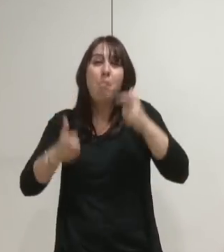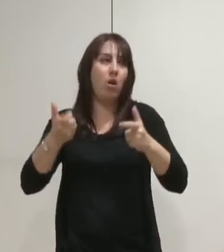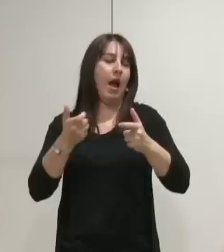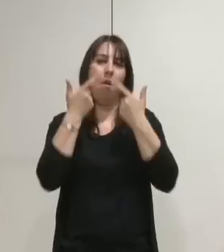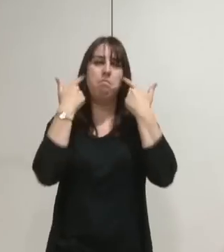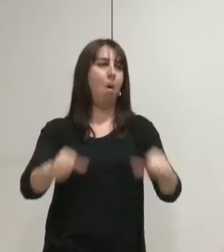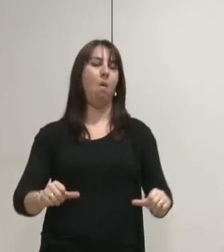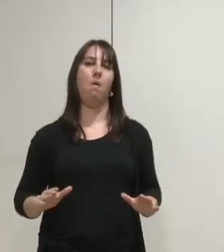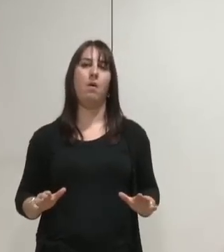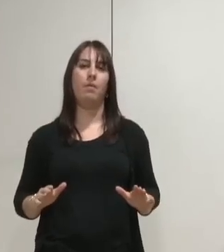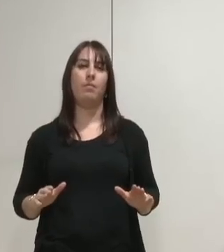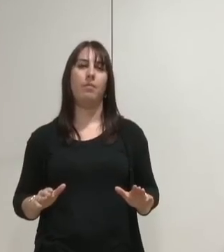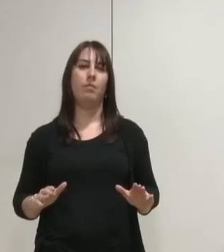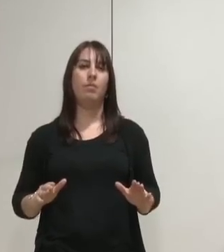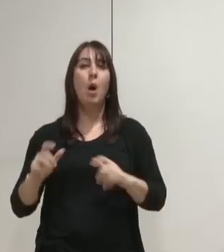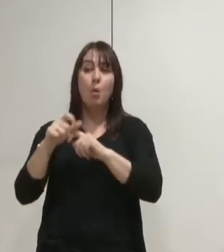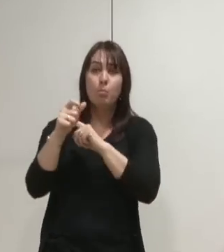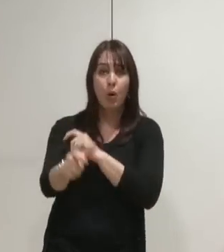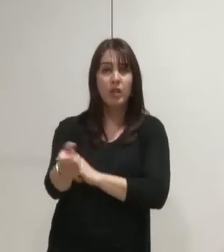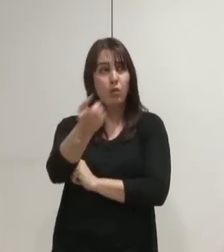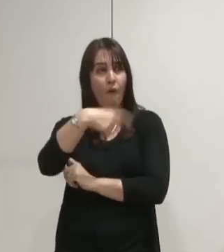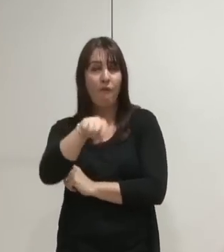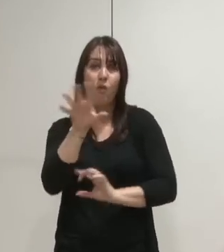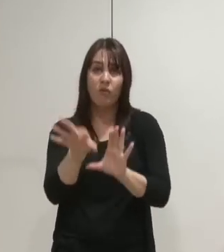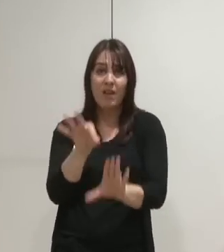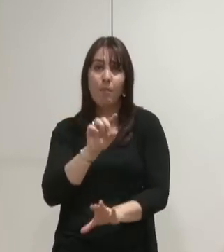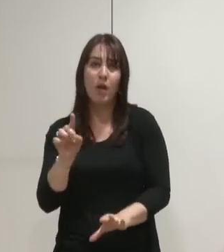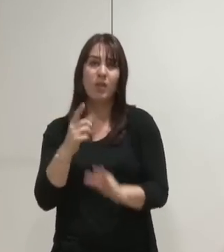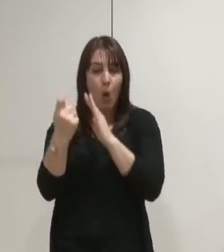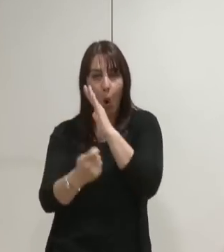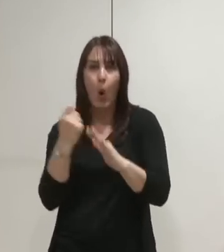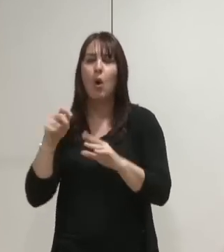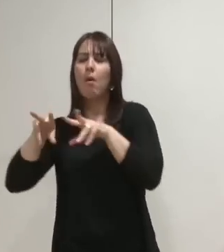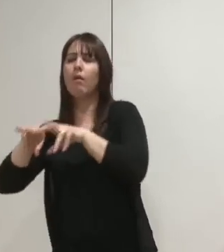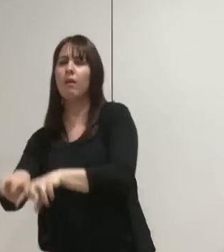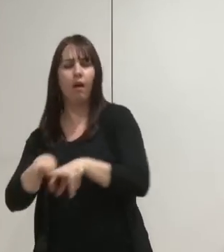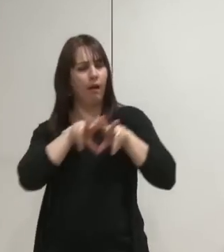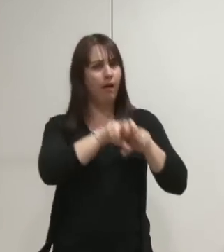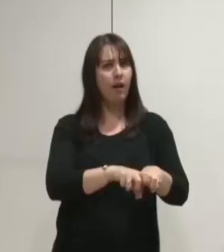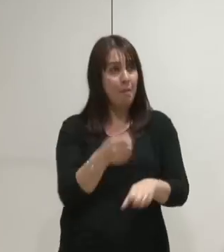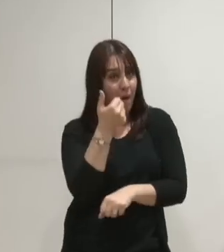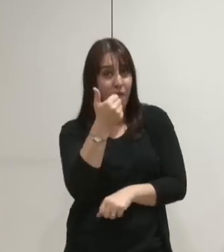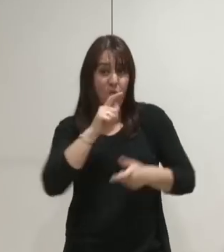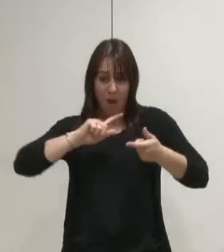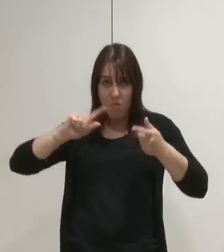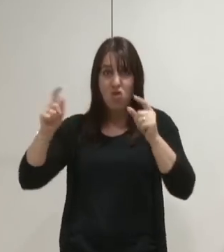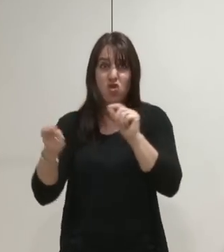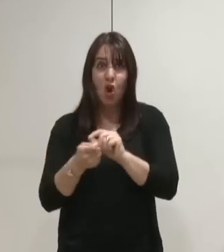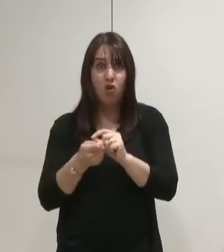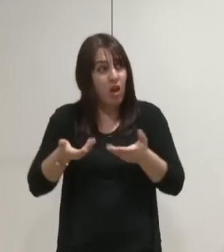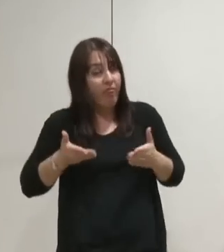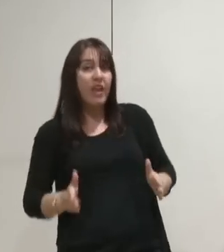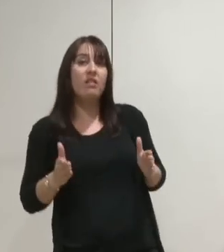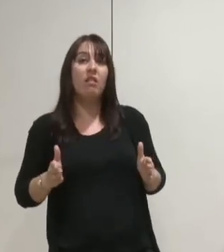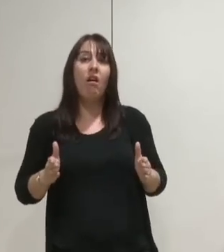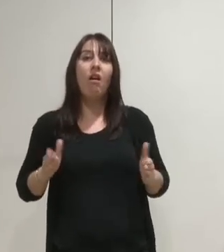bancale les process que vous n'avez pas choisi de relancer alors que vous avez modifié certaines